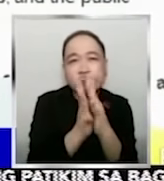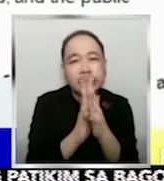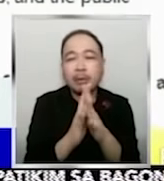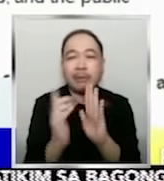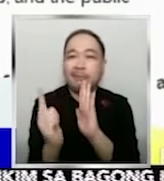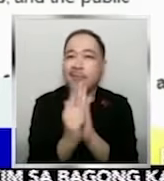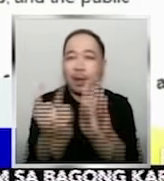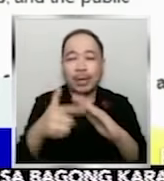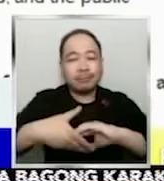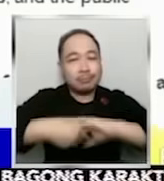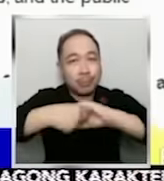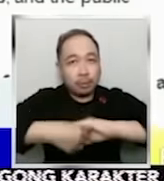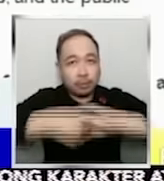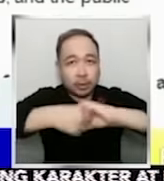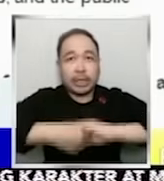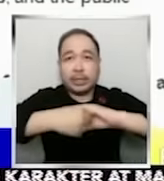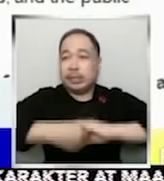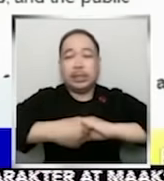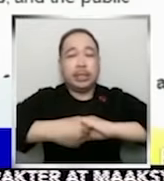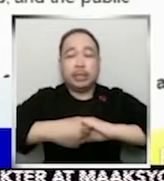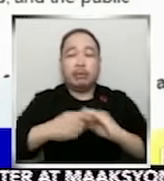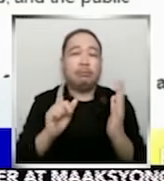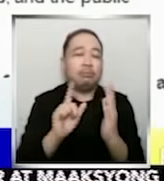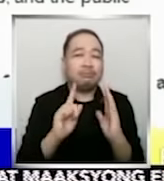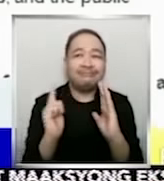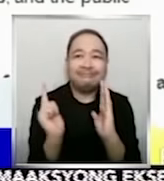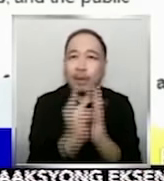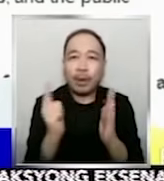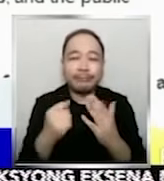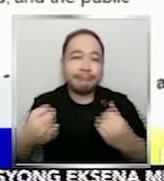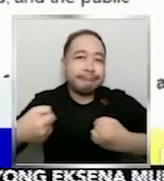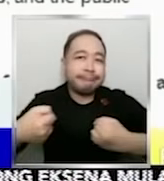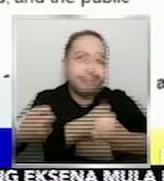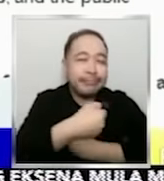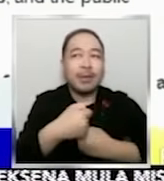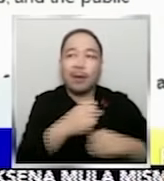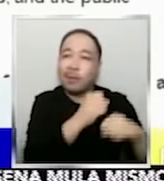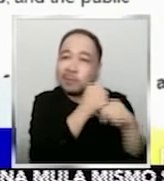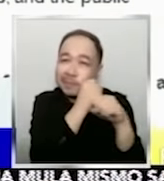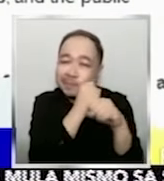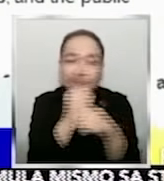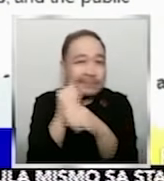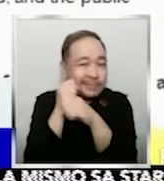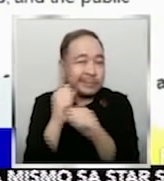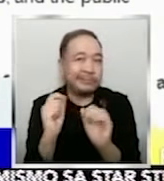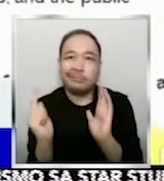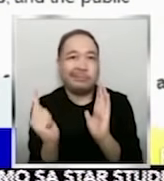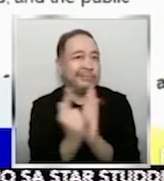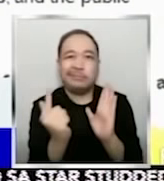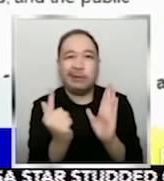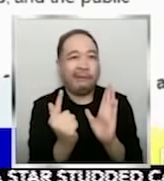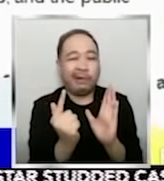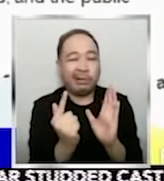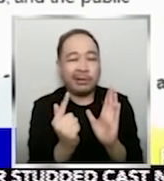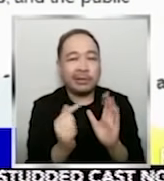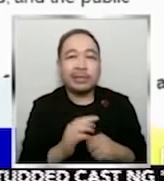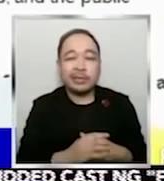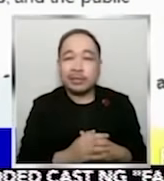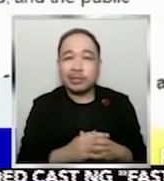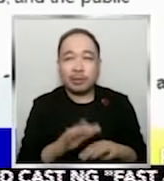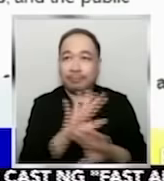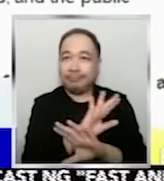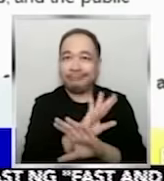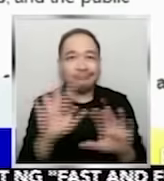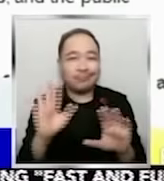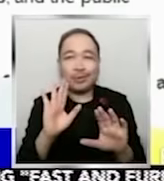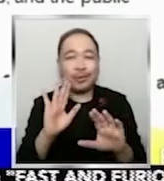mga tinatawag nating pagyakap o paghalik sa mga botante. No? No physical contact is allowed,